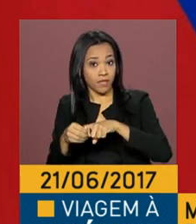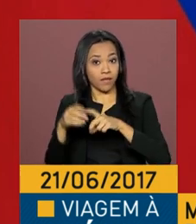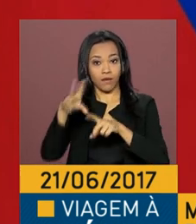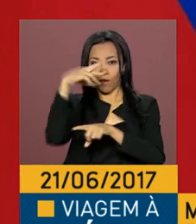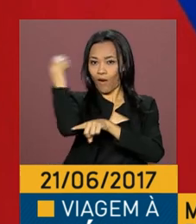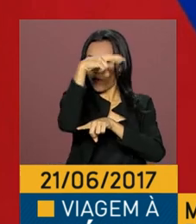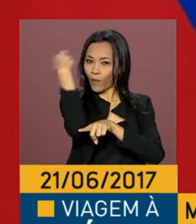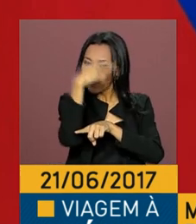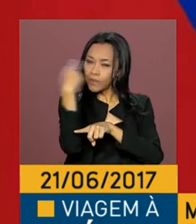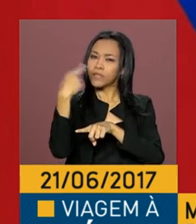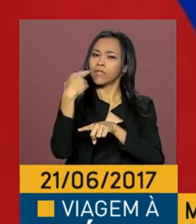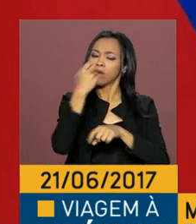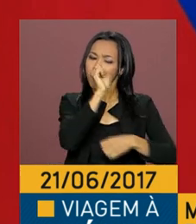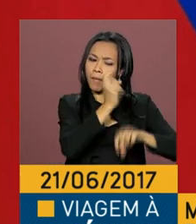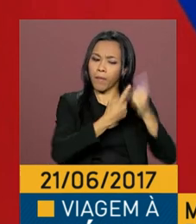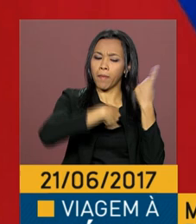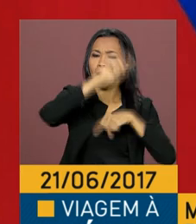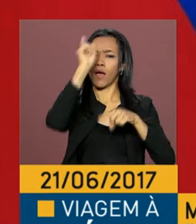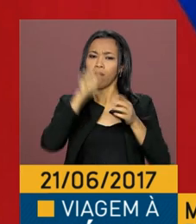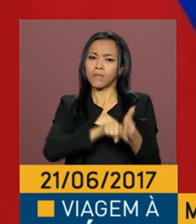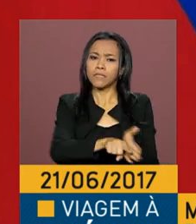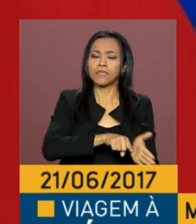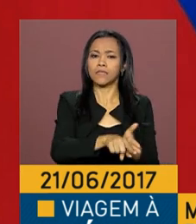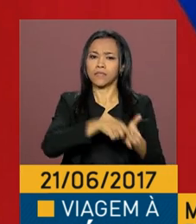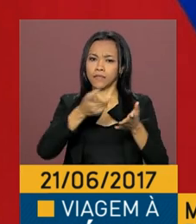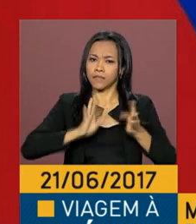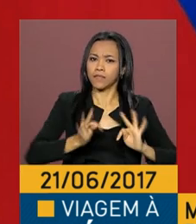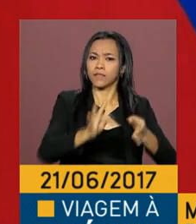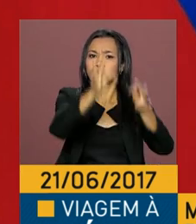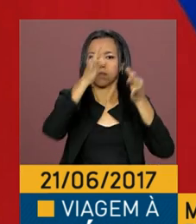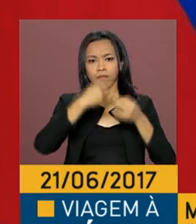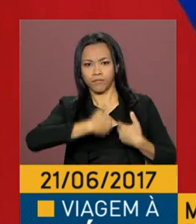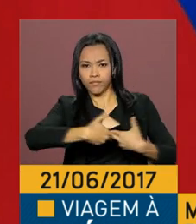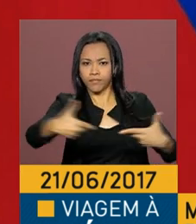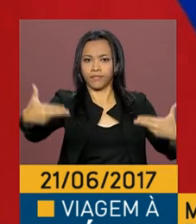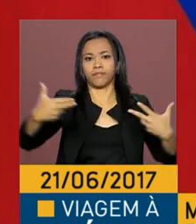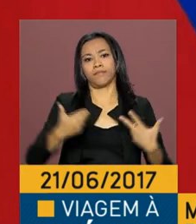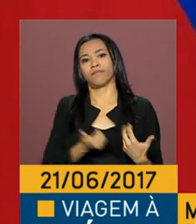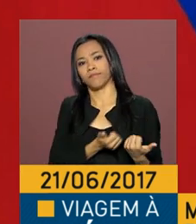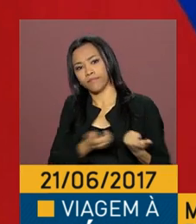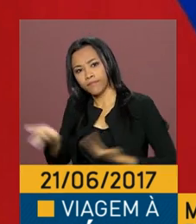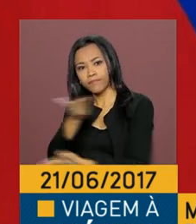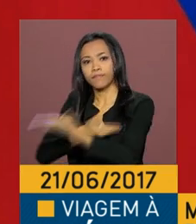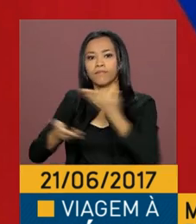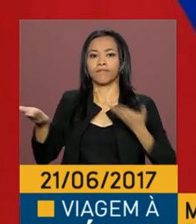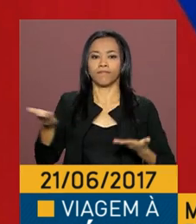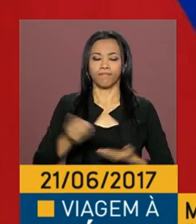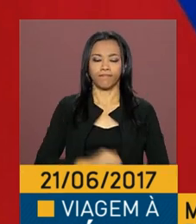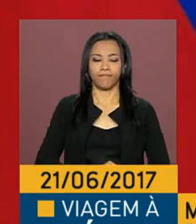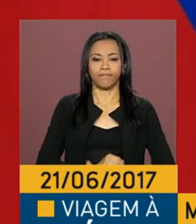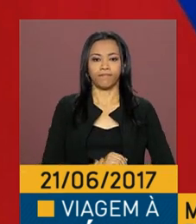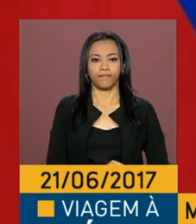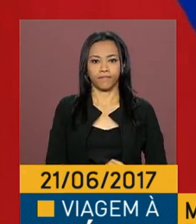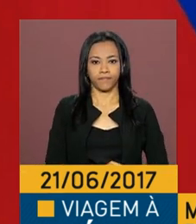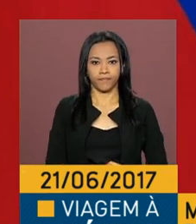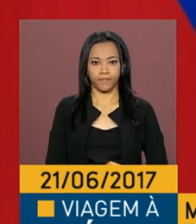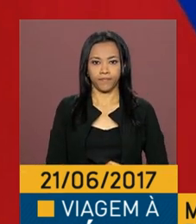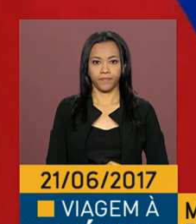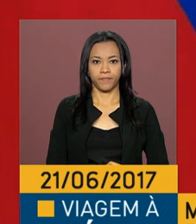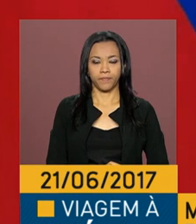a serviço de nosso progresso científico e tecnológico. Мы согласились с тем, что нам